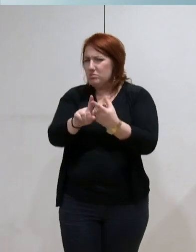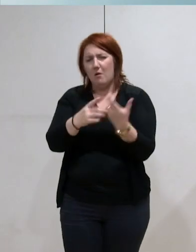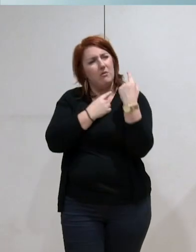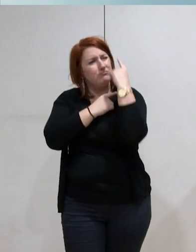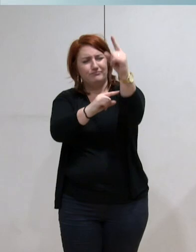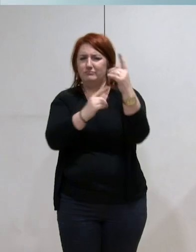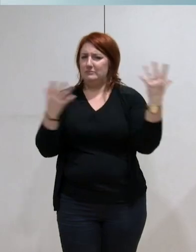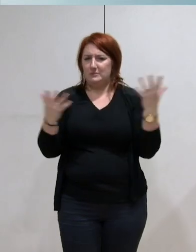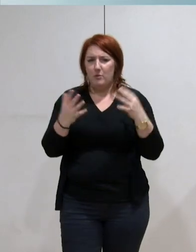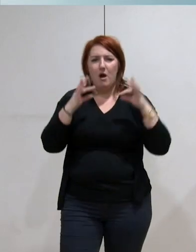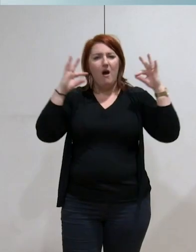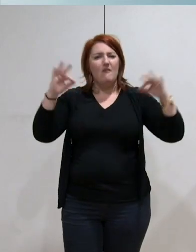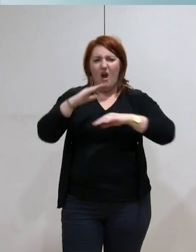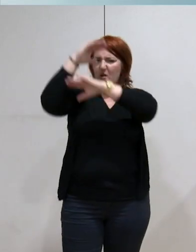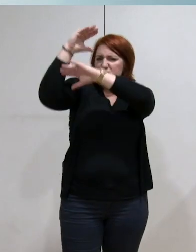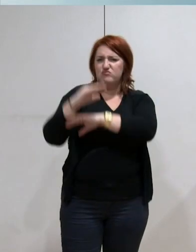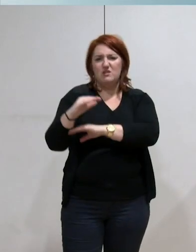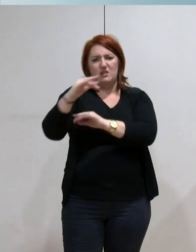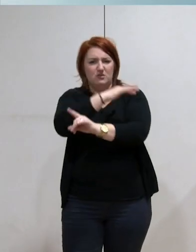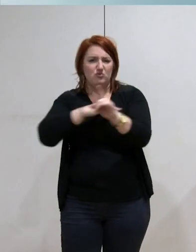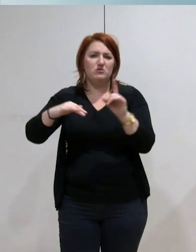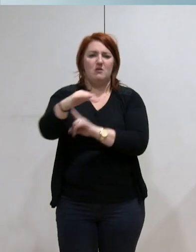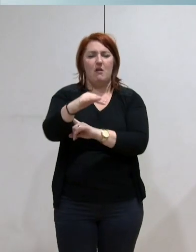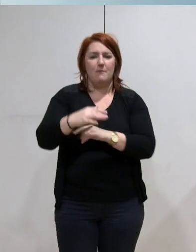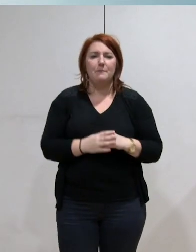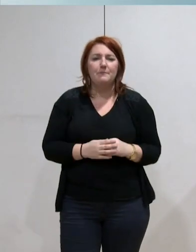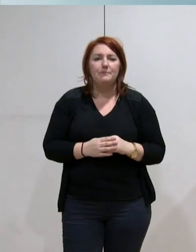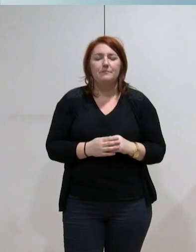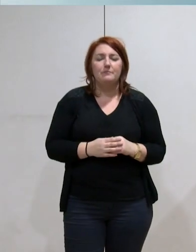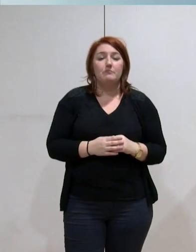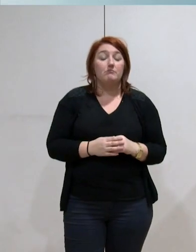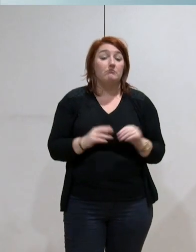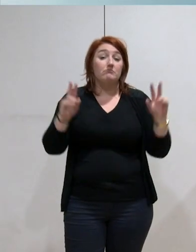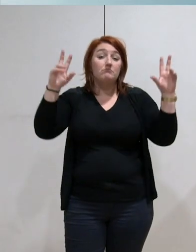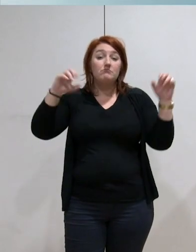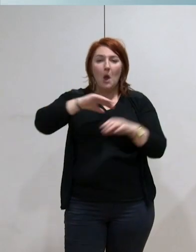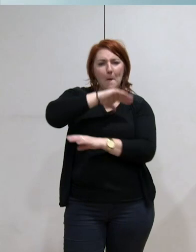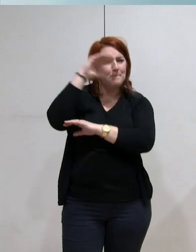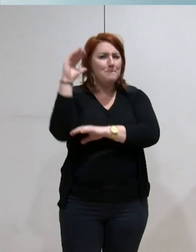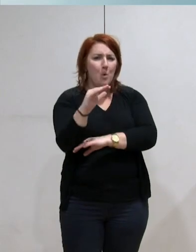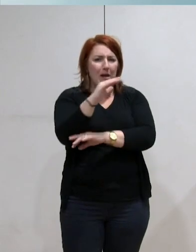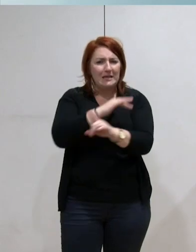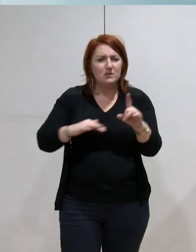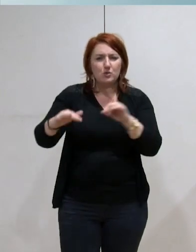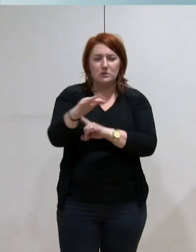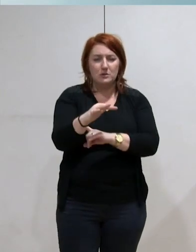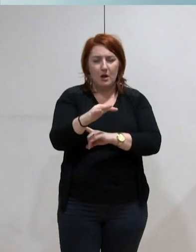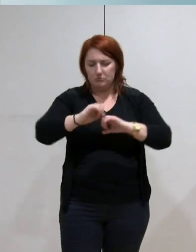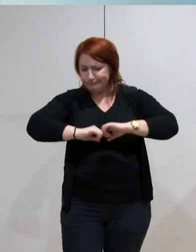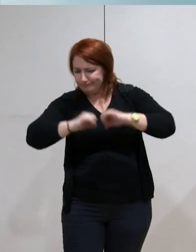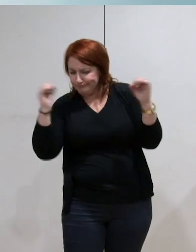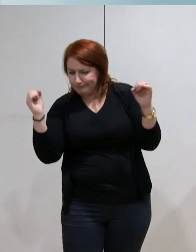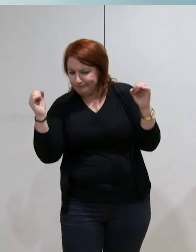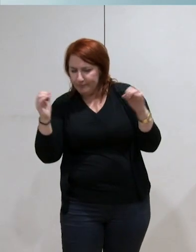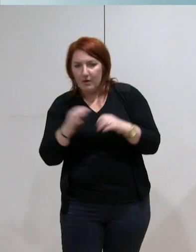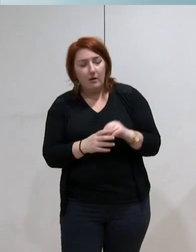social que dire en effet de ce prétendu bouclier social lorsque vous